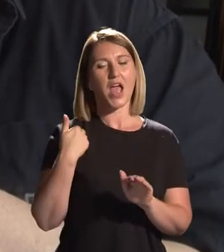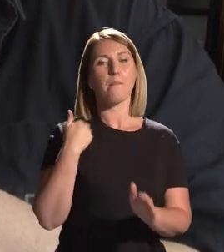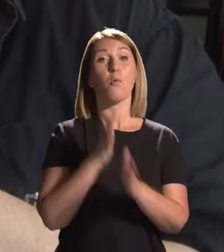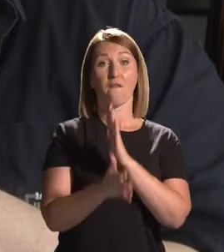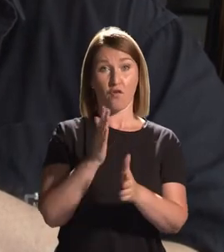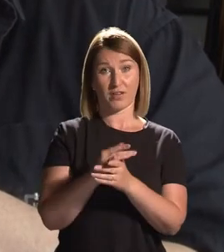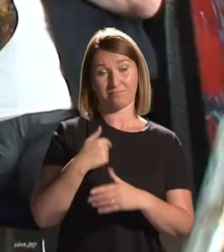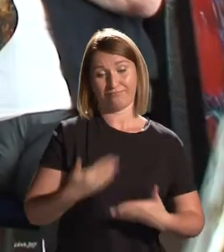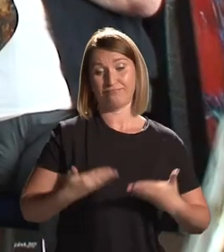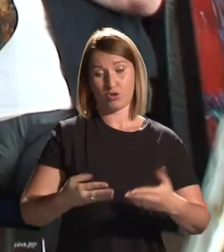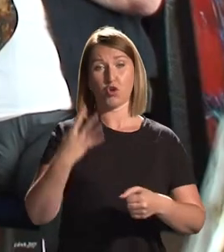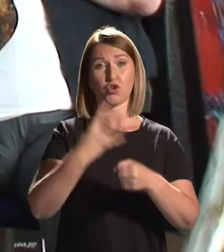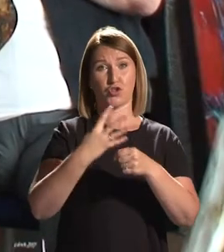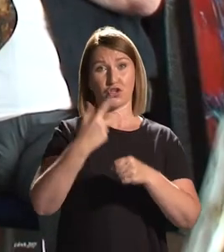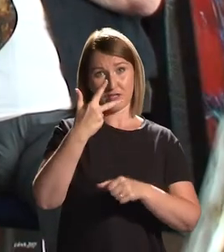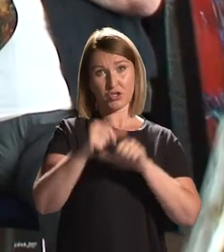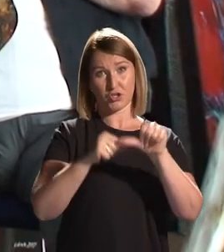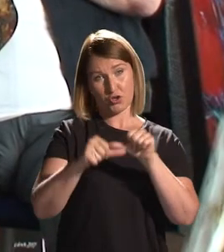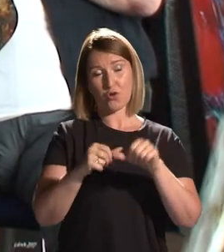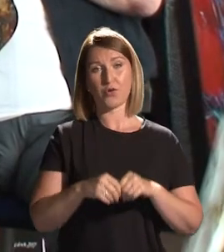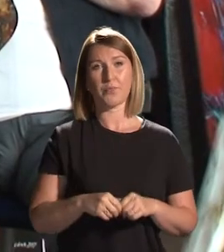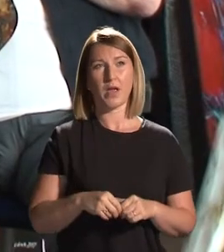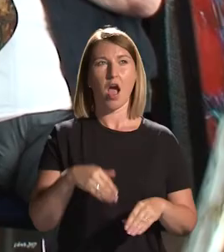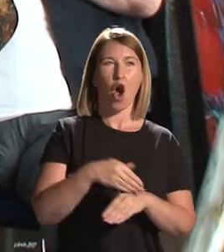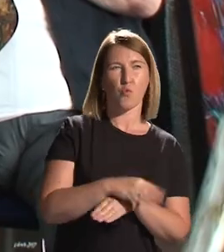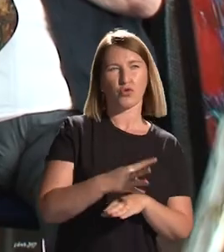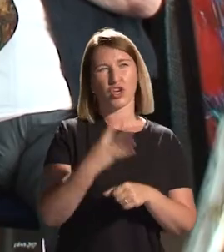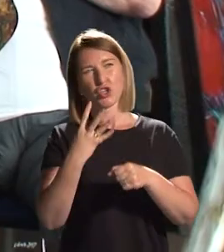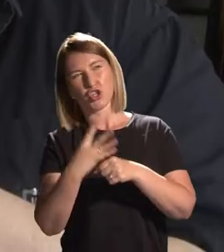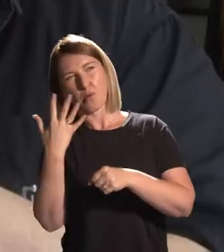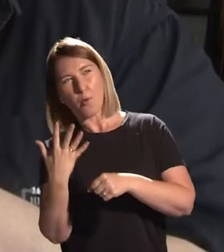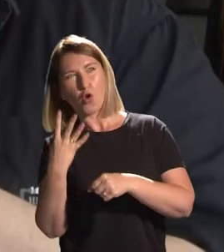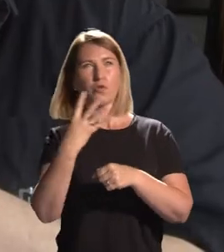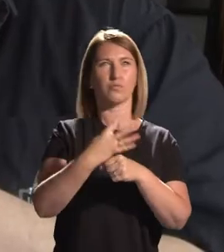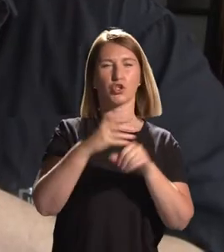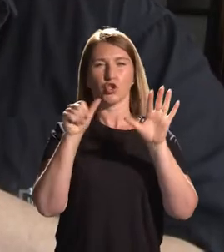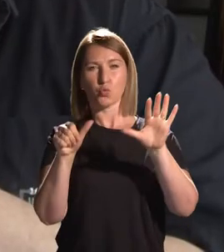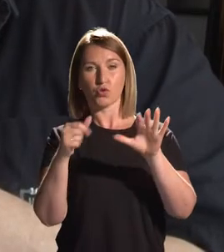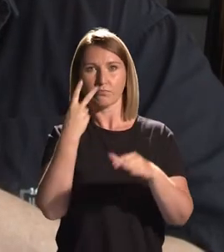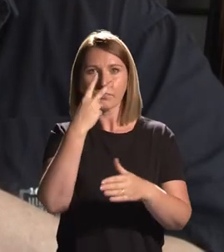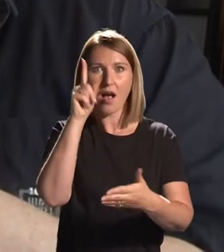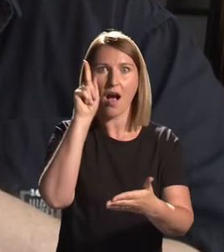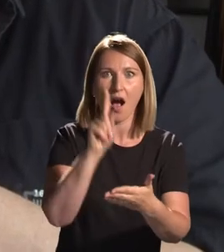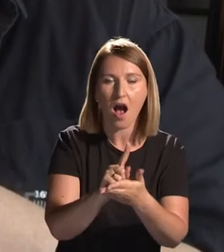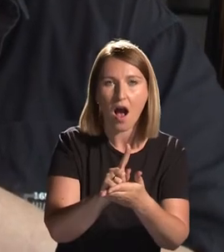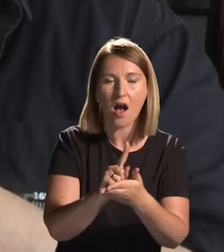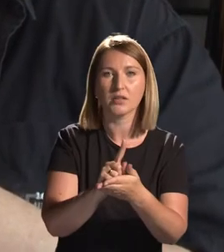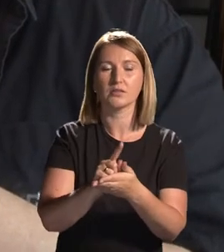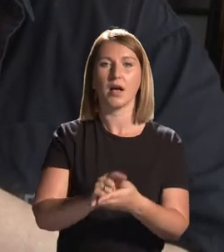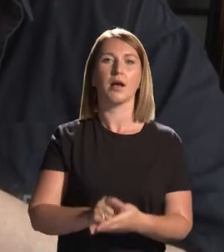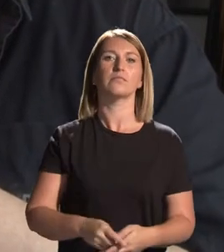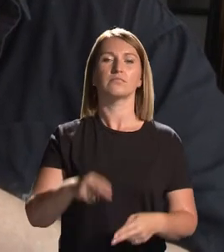to 43 rok, gdzieś może w 45, 46 znalazłem